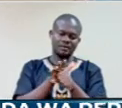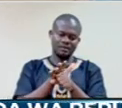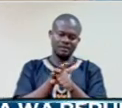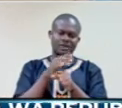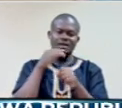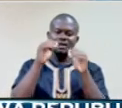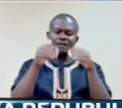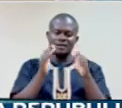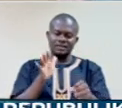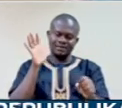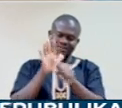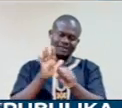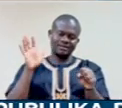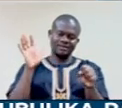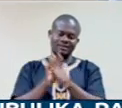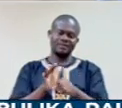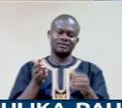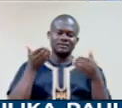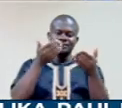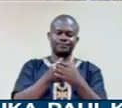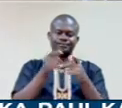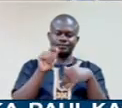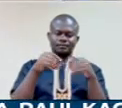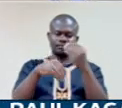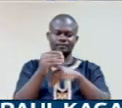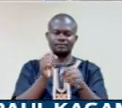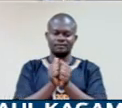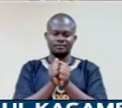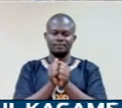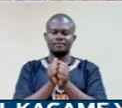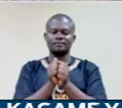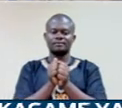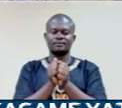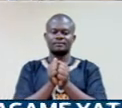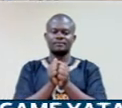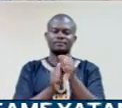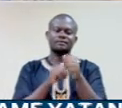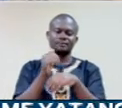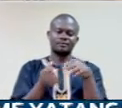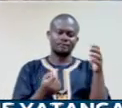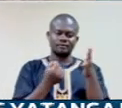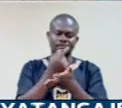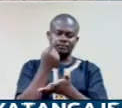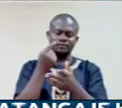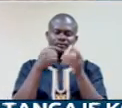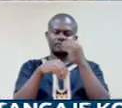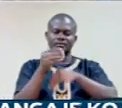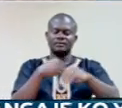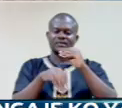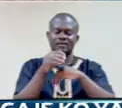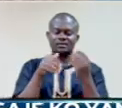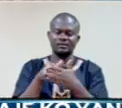hari abahinzi benshi babizana babizaniye abacuruzi, bigatuma